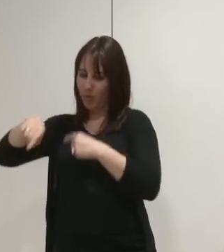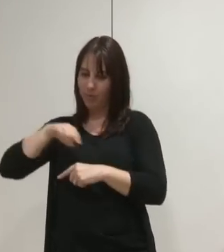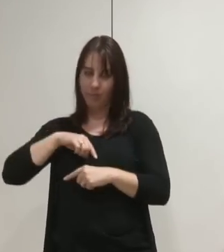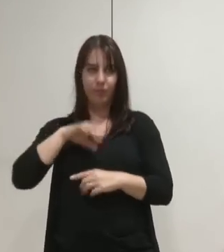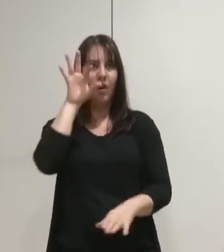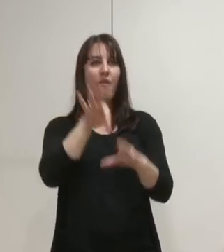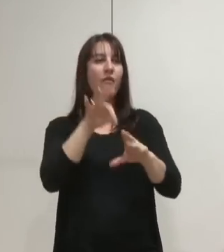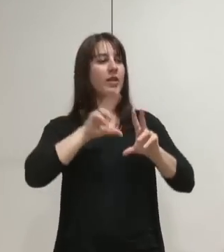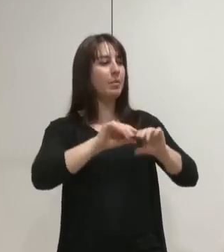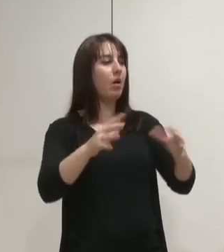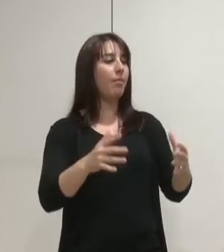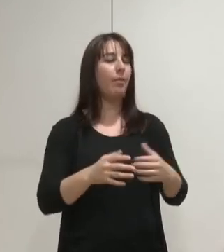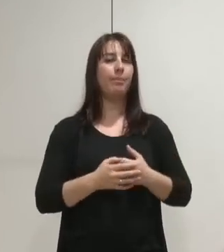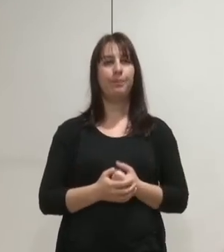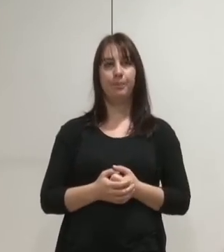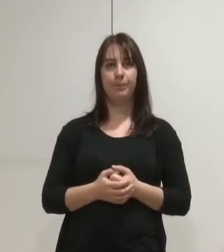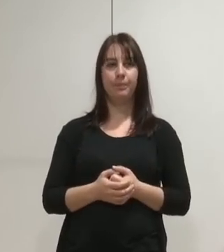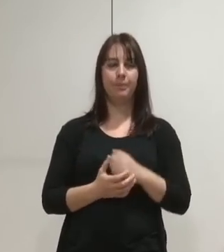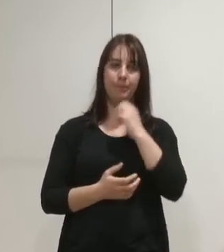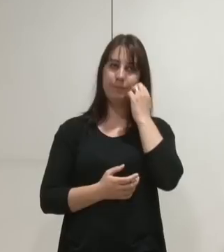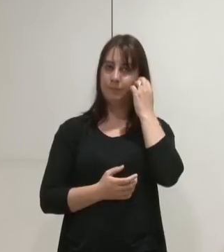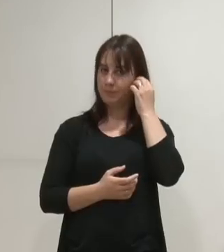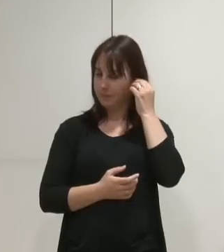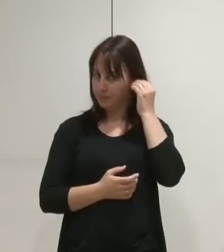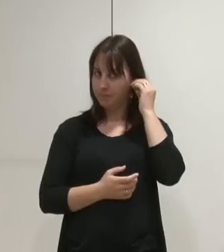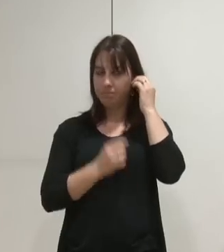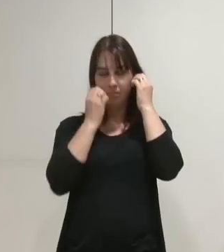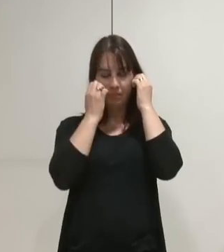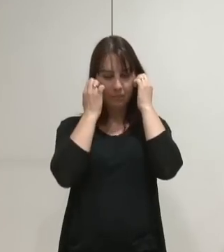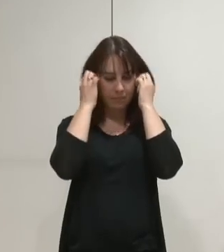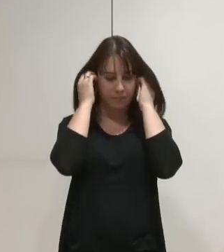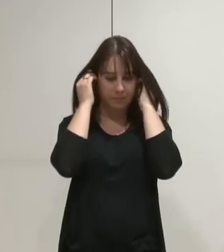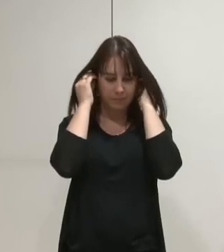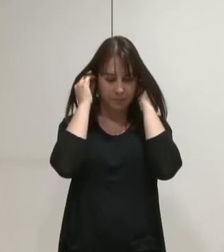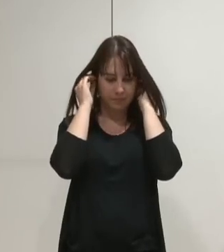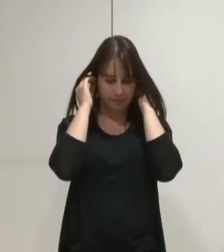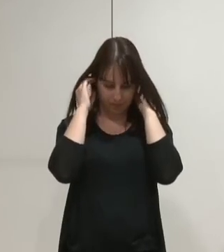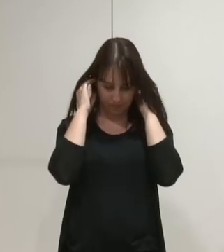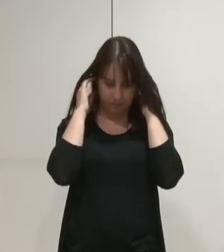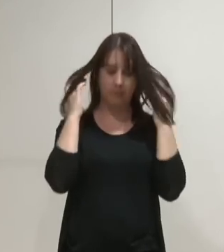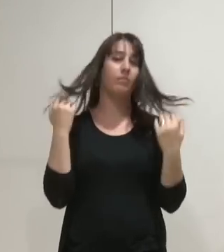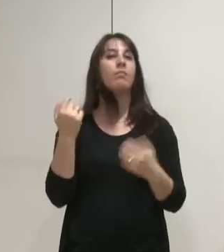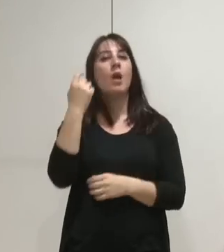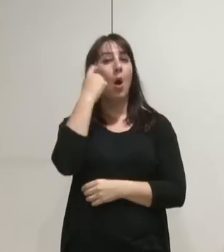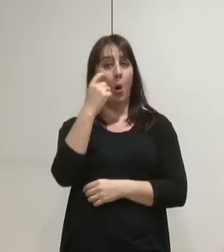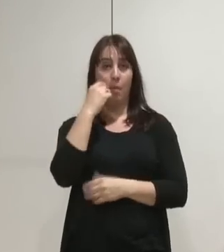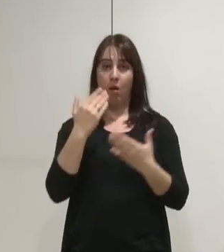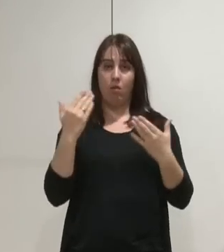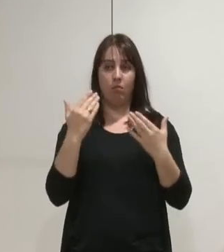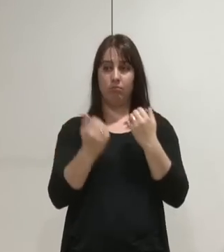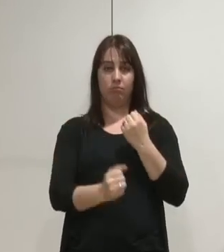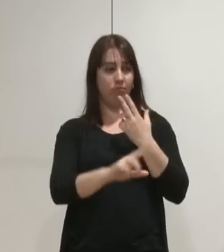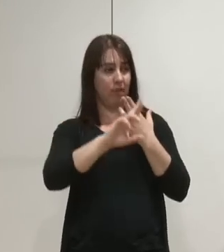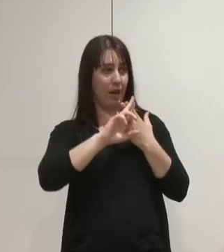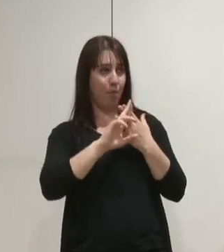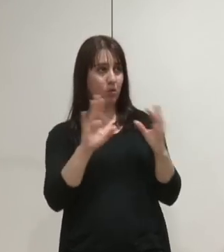vote très bien et forcé de constater que il n'y a pas de réponse